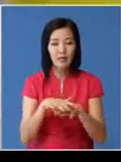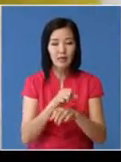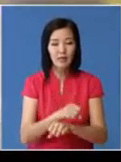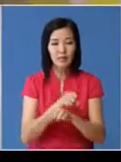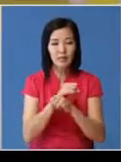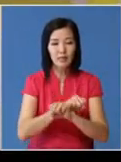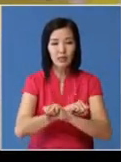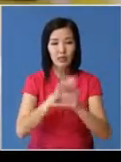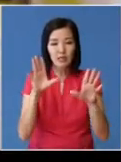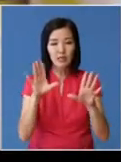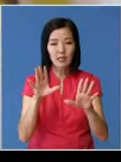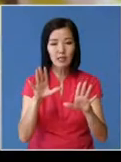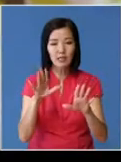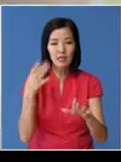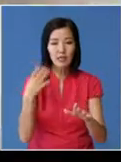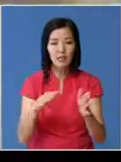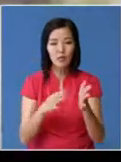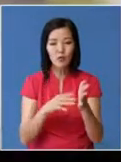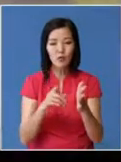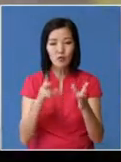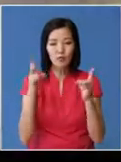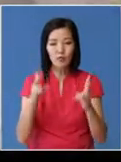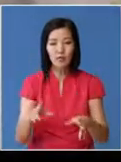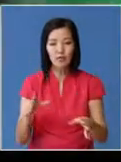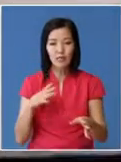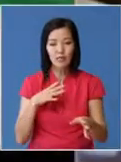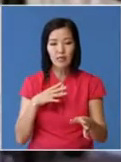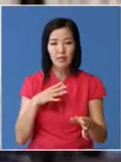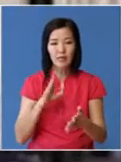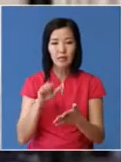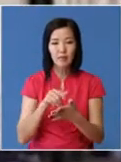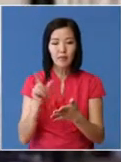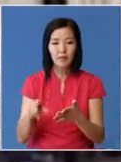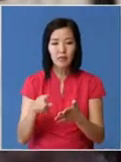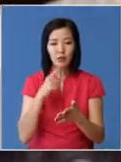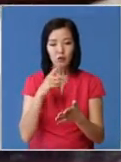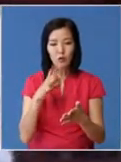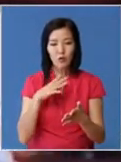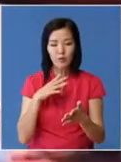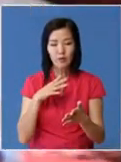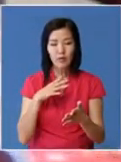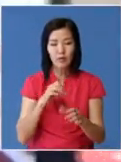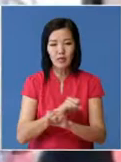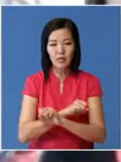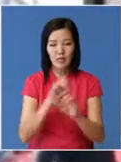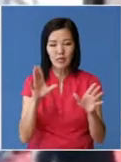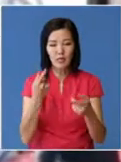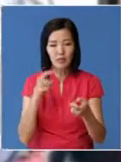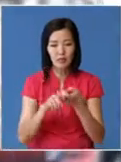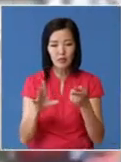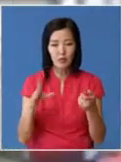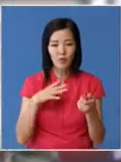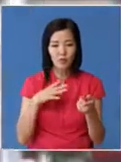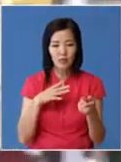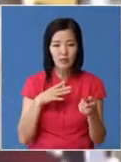Жарылыстан шамамен кем дегенде 49 адам жараланды. Президент сөз сөйлеп біткен соң сахнадан түсе бергенде жарылыс зат іске қосылдыған.